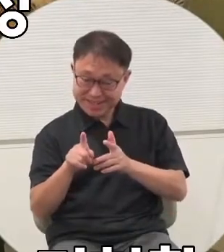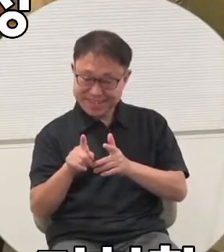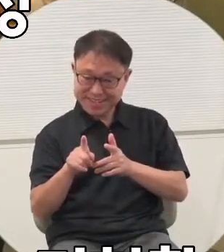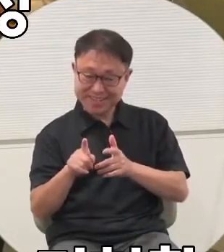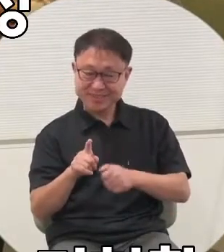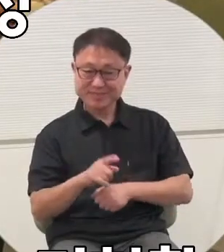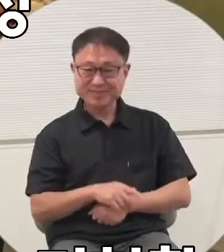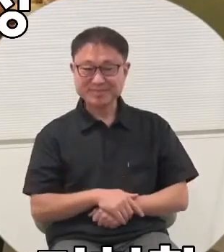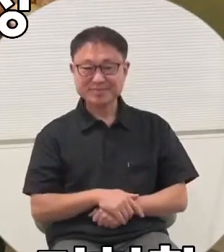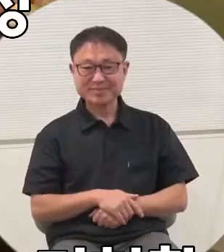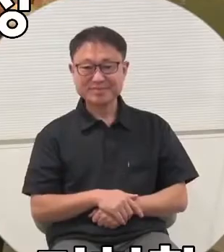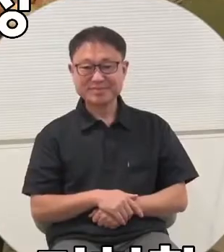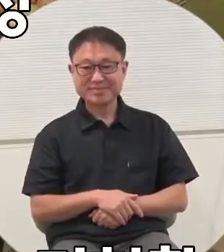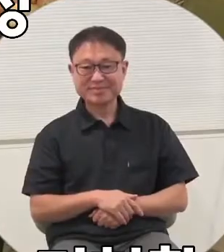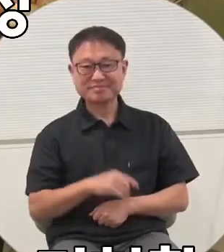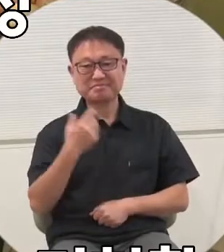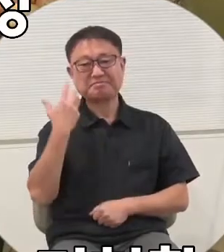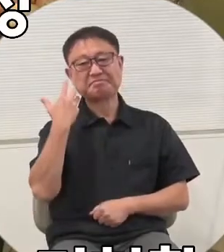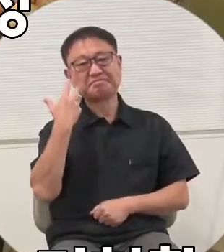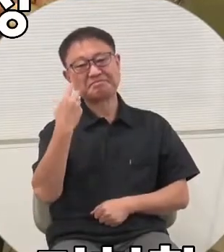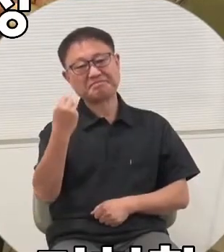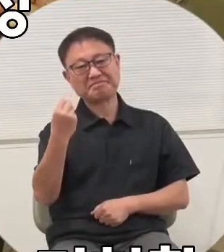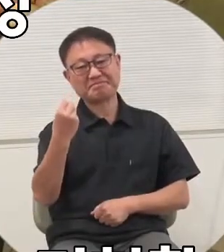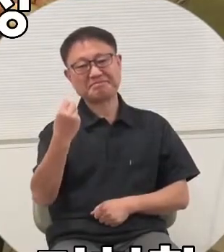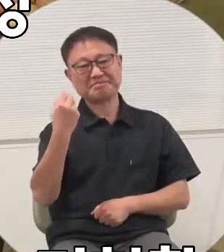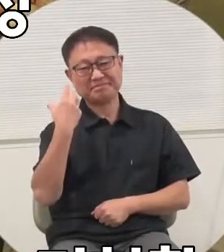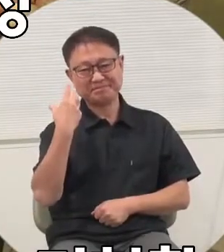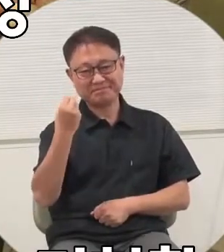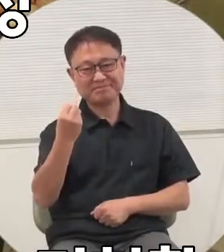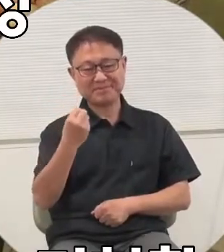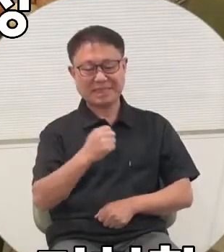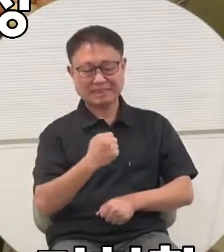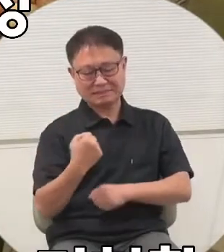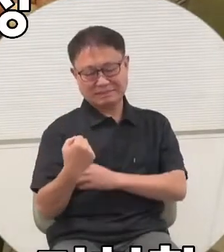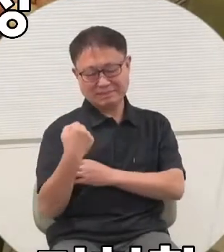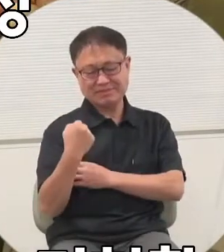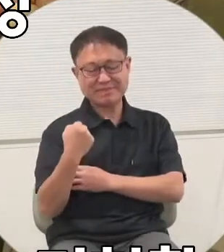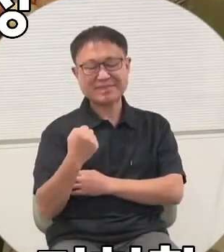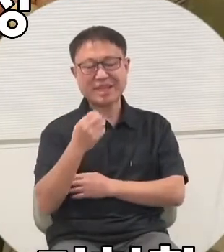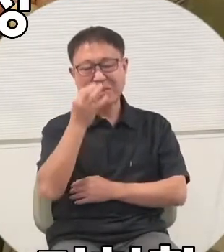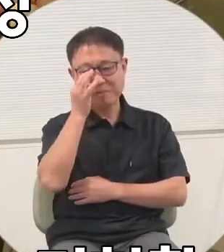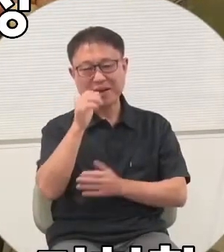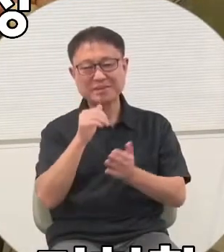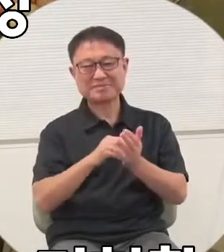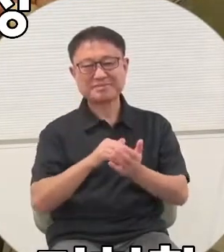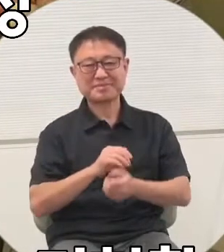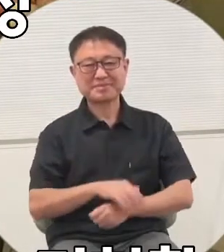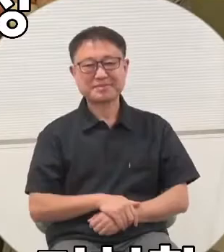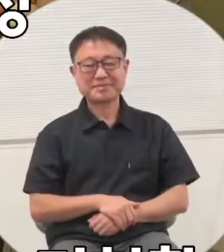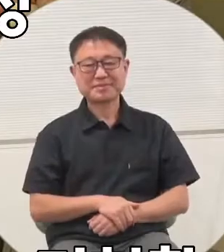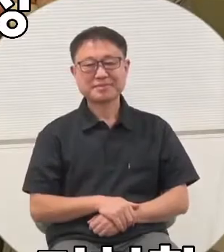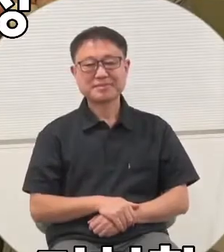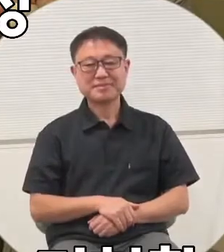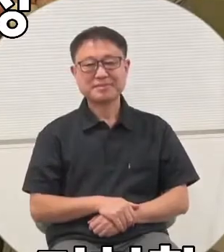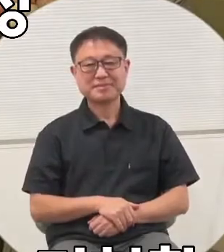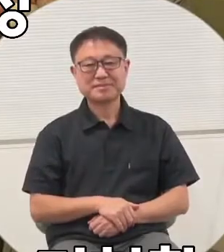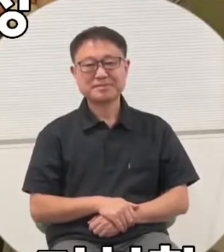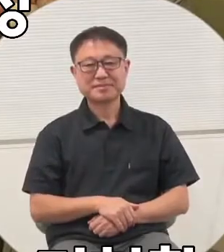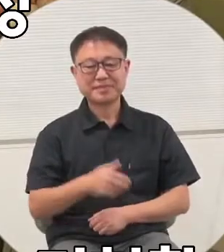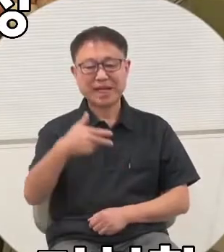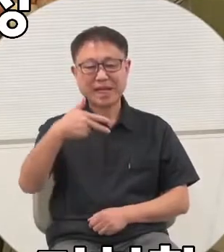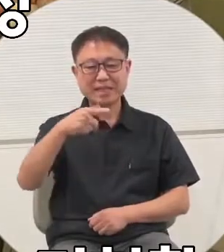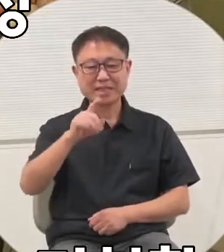뭐랬죠? 매력이죠, 매력. 마력인가? 네, 능력을 본 거죠, 능력을. 네. 그래서 이제